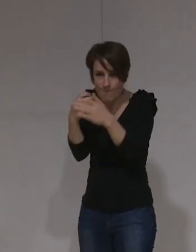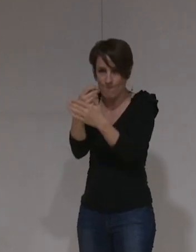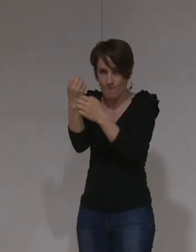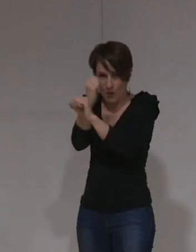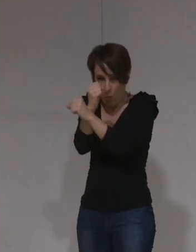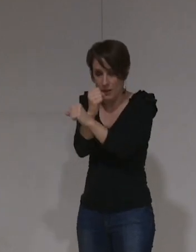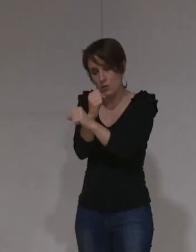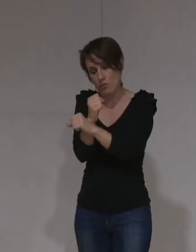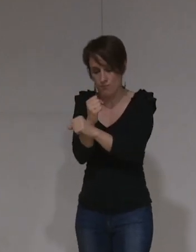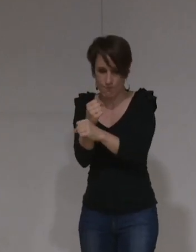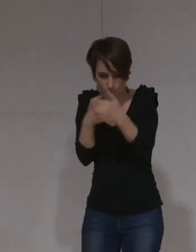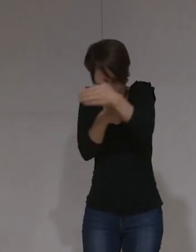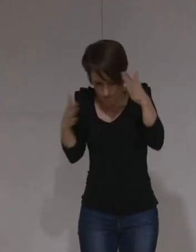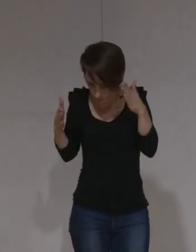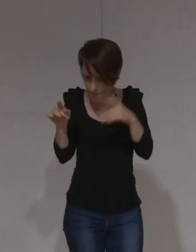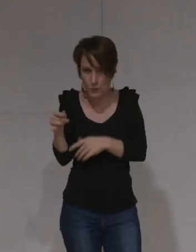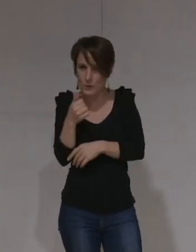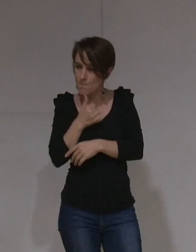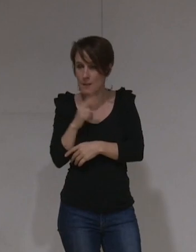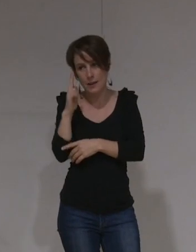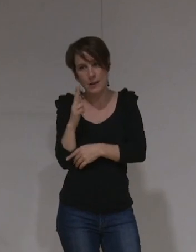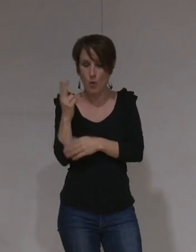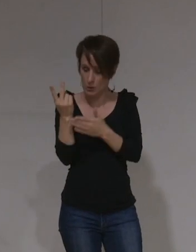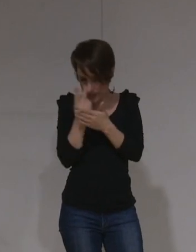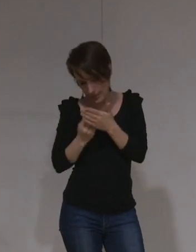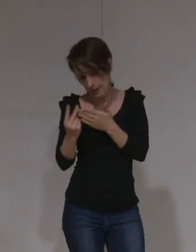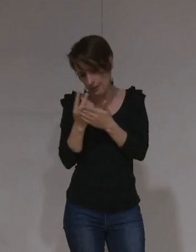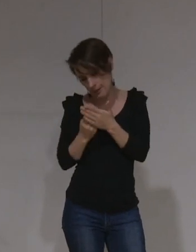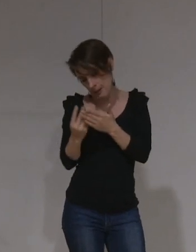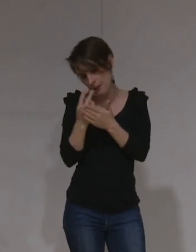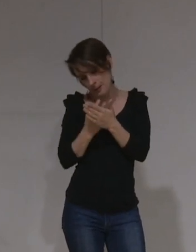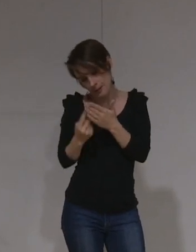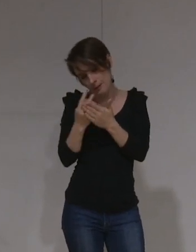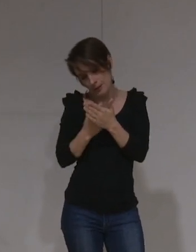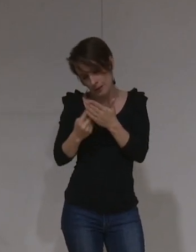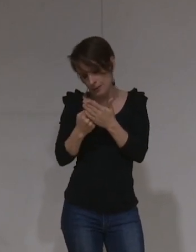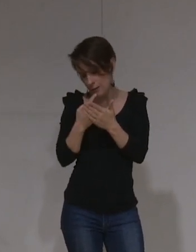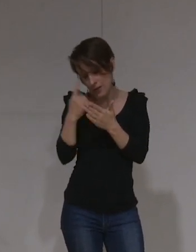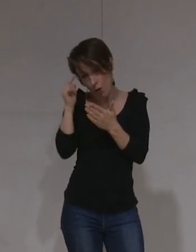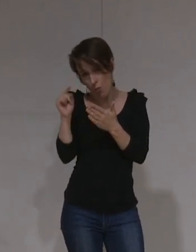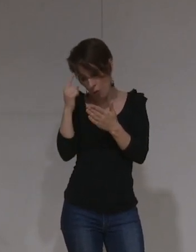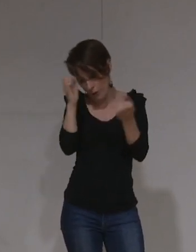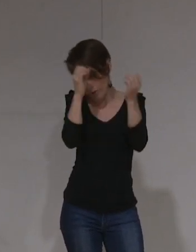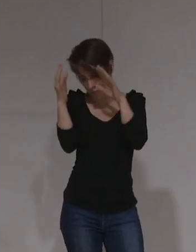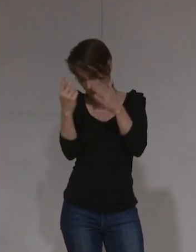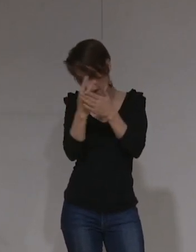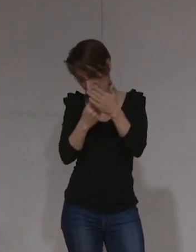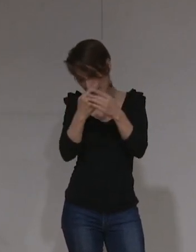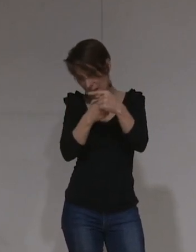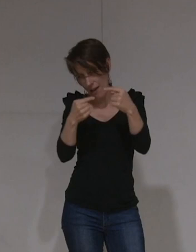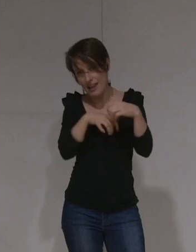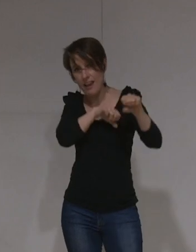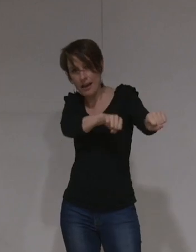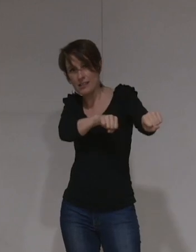à dessiner c'estàdire que pour lui finalement le dessin l'art c'est une manière de résistance c'est une manière d'affirmer